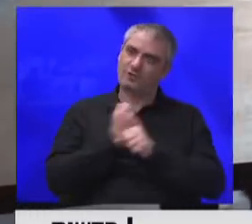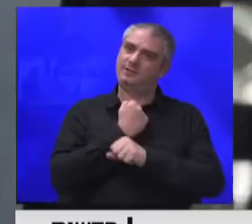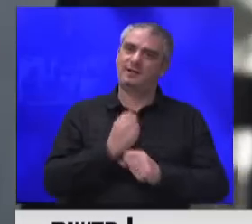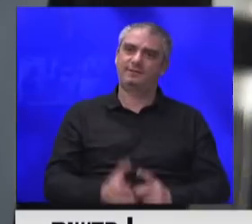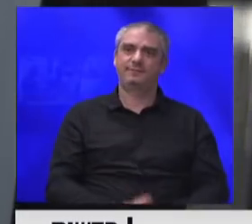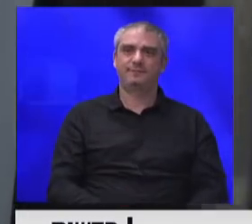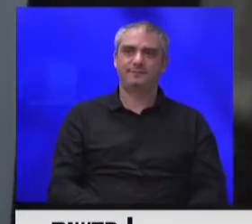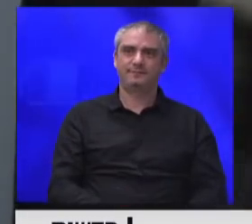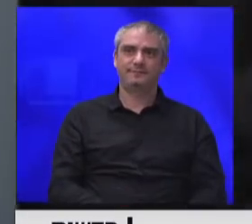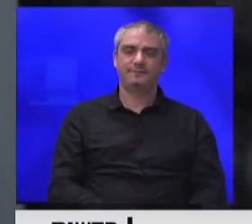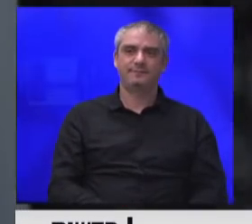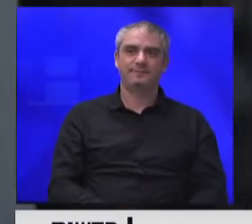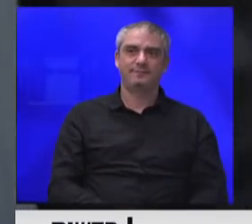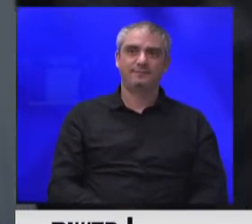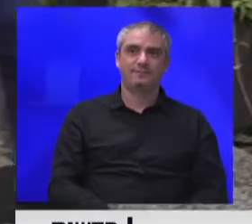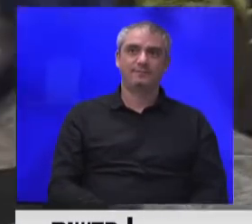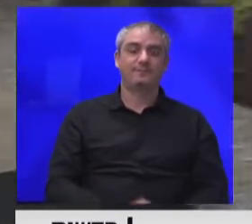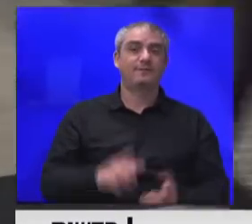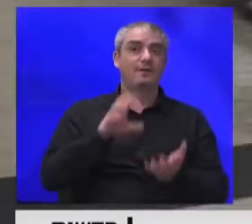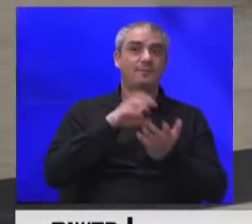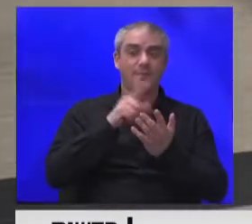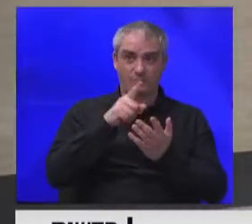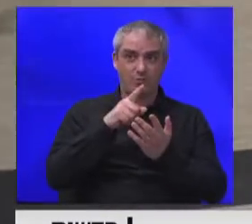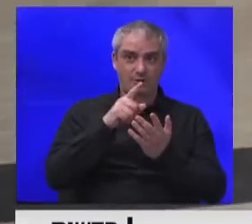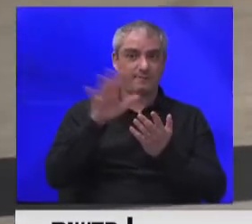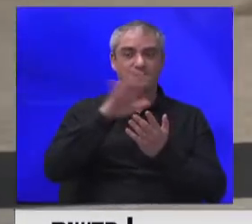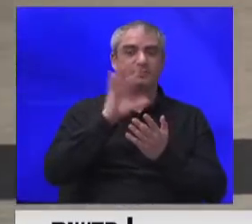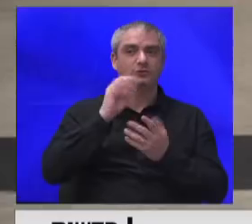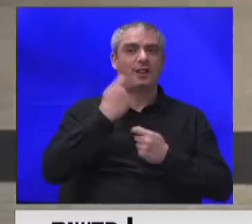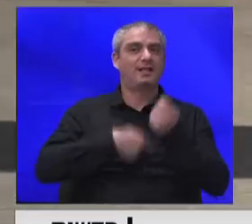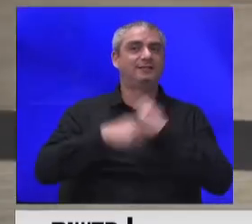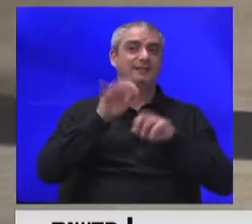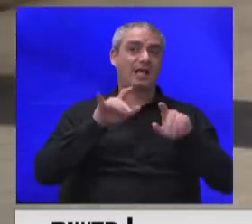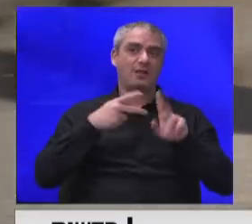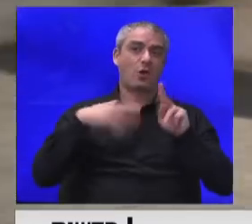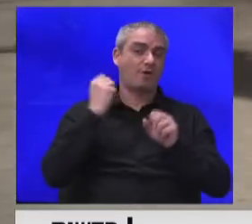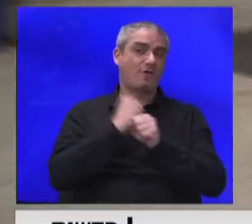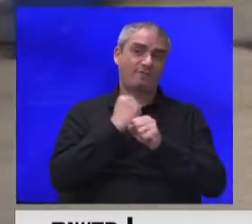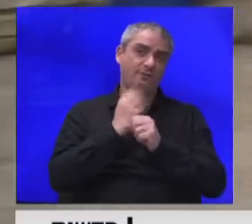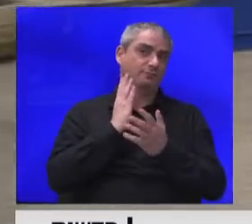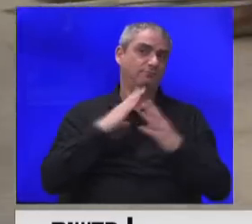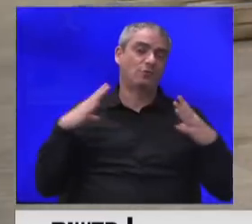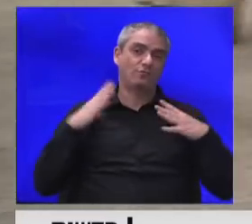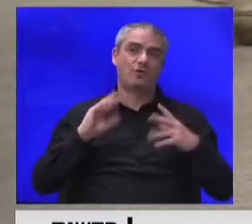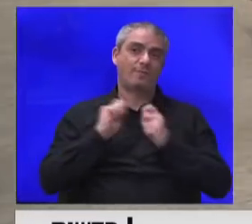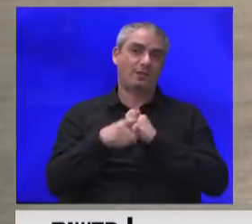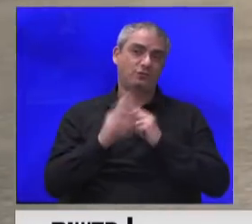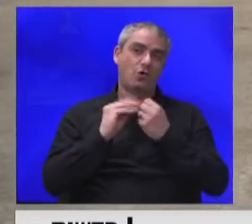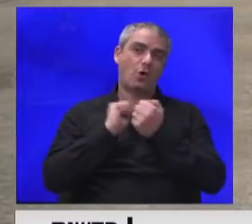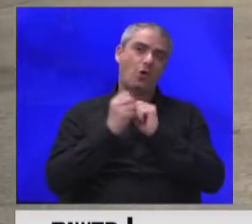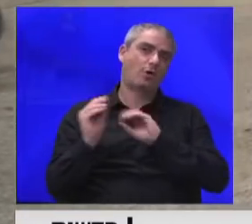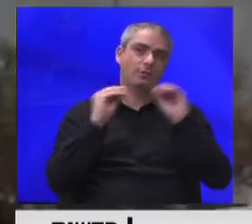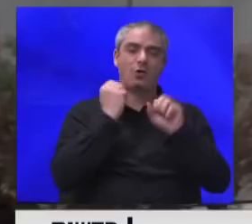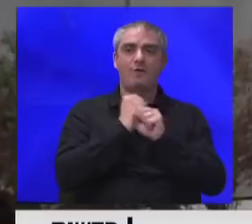להצליח. המסעדה ממוקמת בלב אזור של עסקי הייטק. רוב העובדים כאן יצאו לחל"ת או